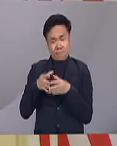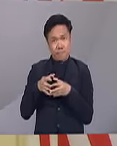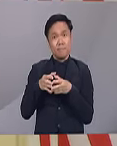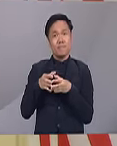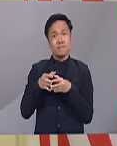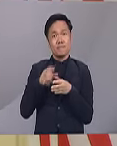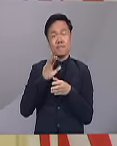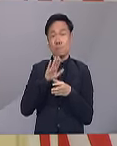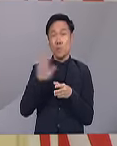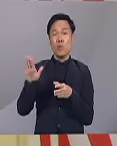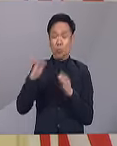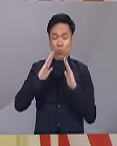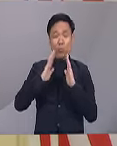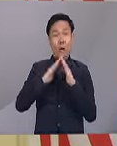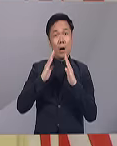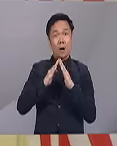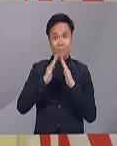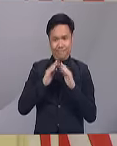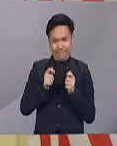keluarga di dalam rumah kita sendiri.